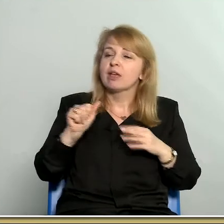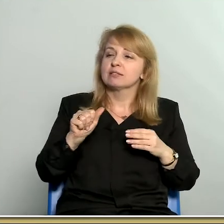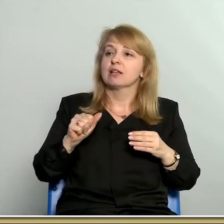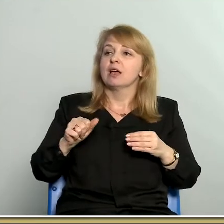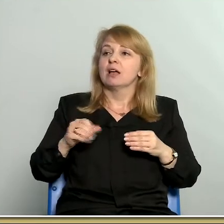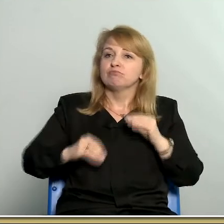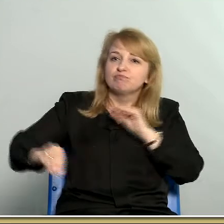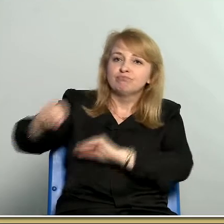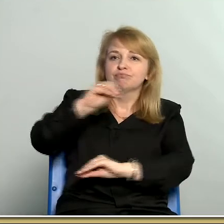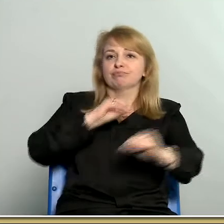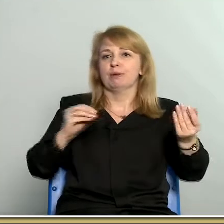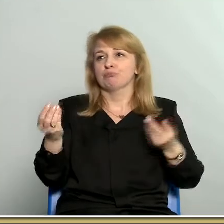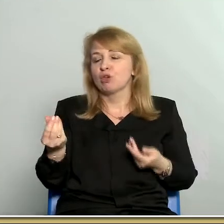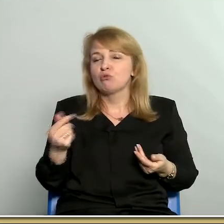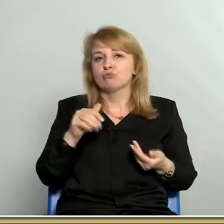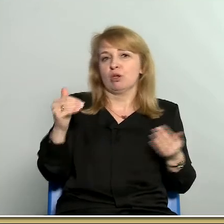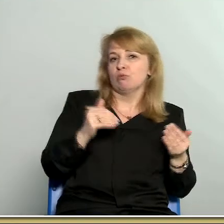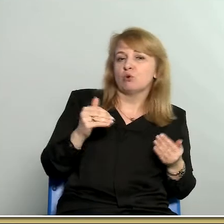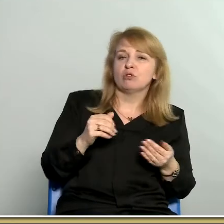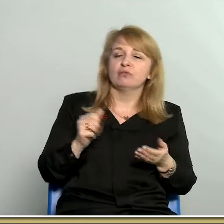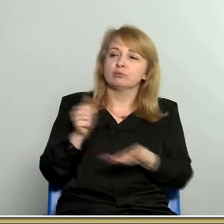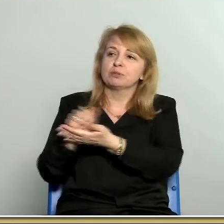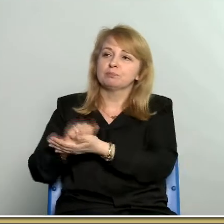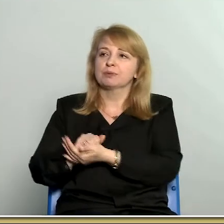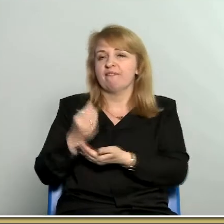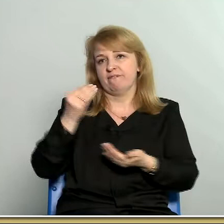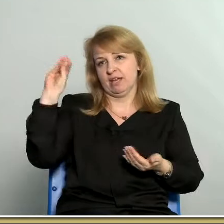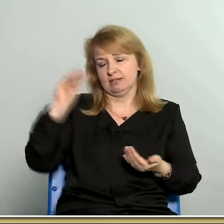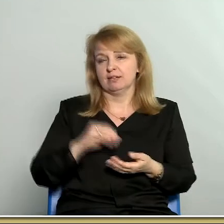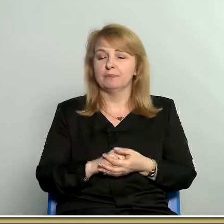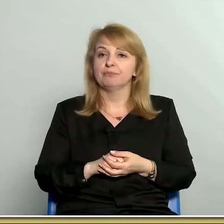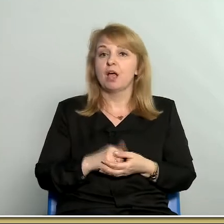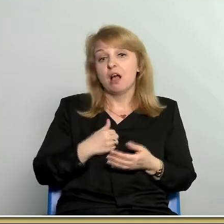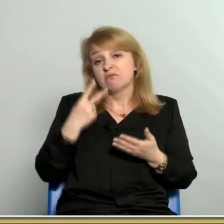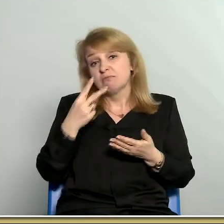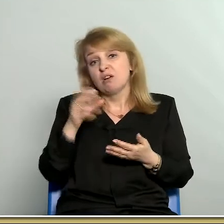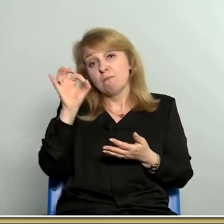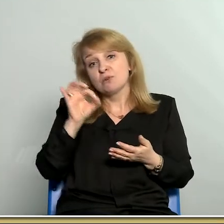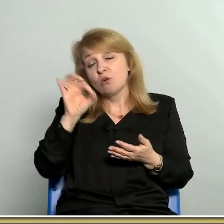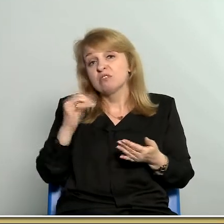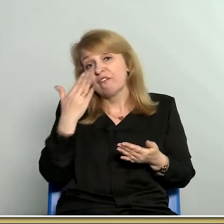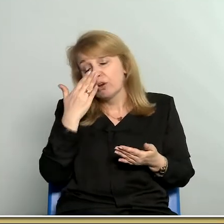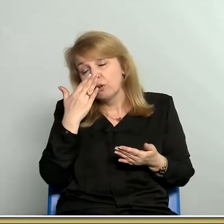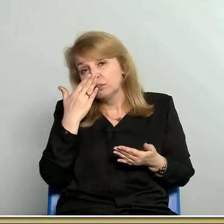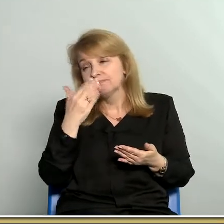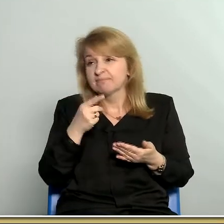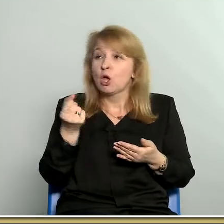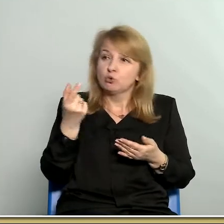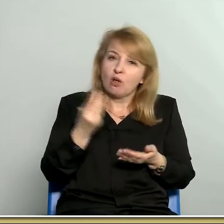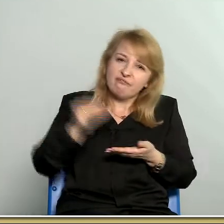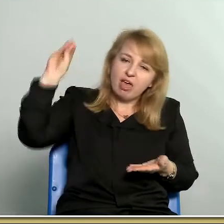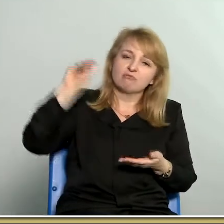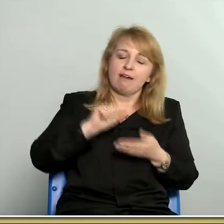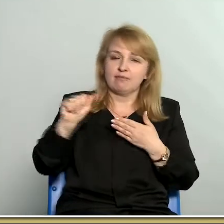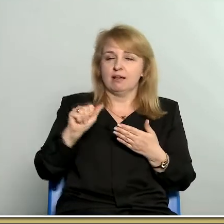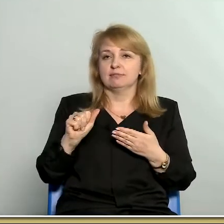możliwość realizowania dodatkowych inwestycji. Gdybyśmy spojrzeli procentowo, no to oczywiście procent się zwiększył. Udziału tych instrumentów